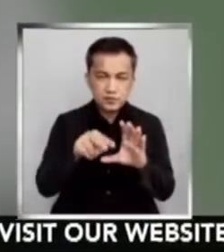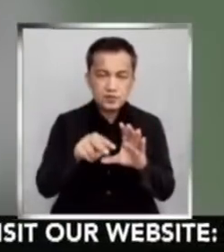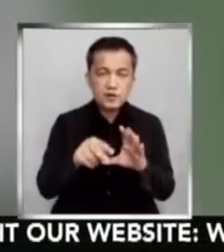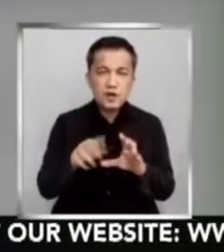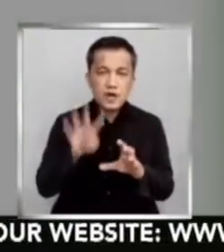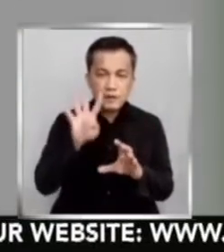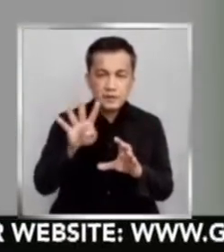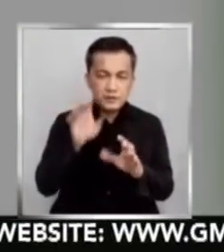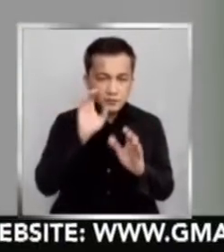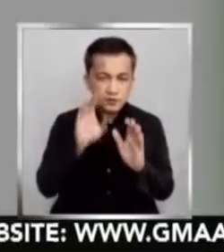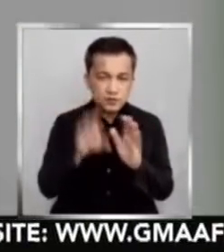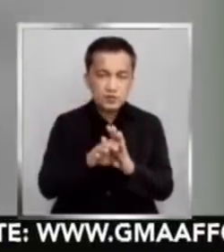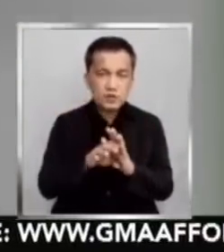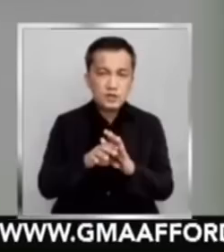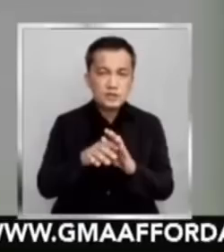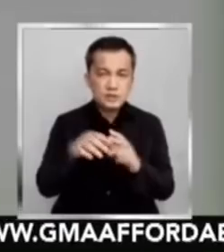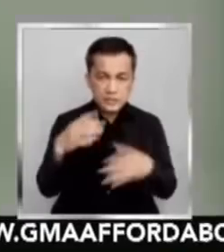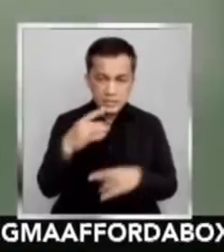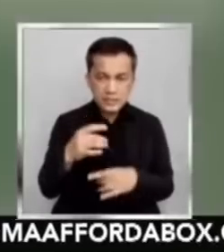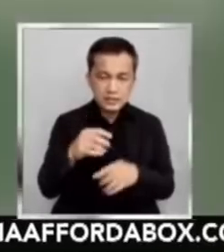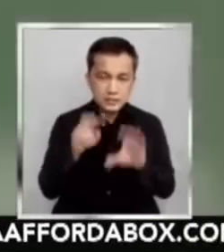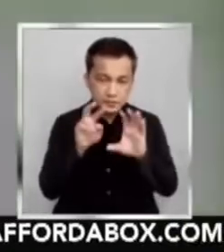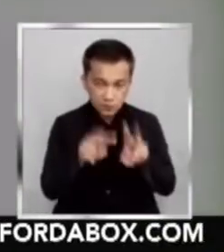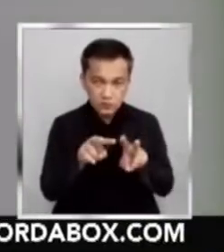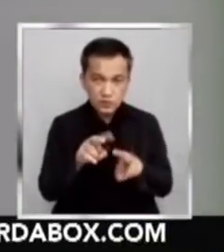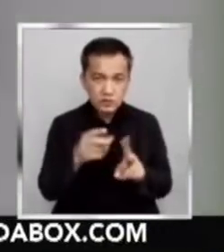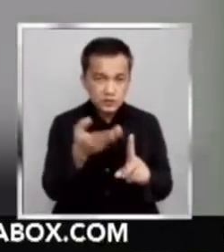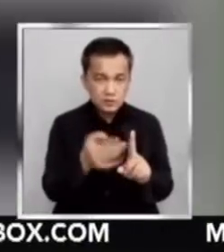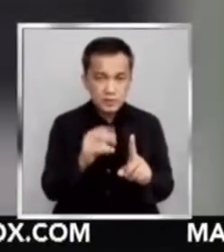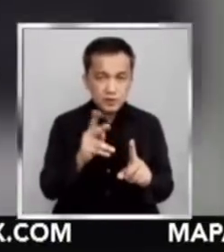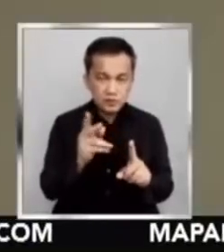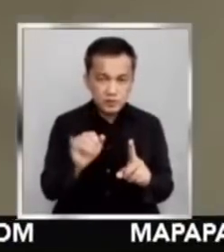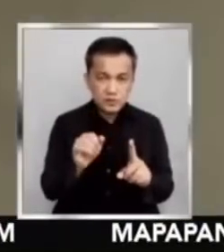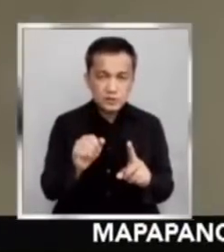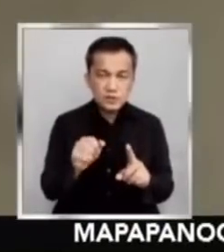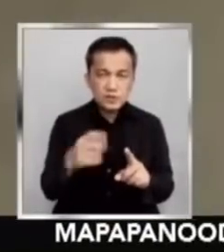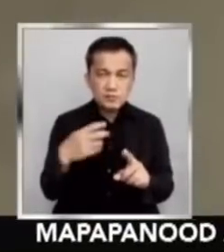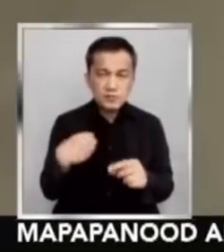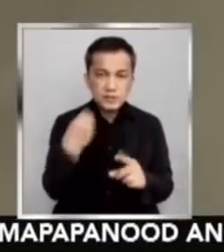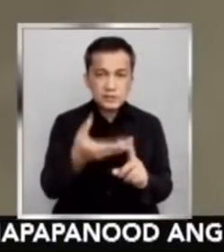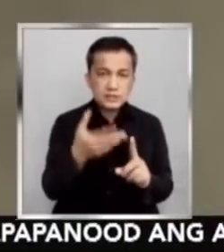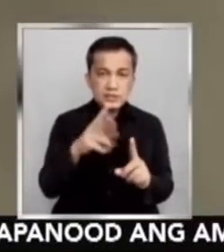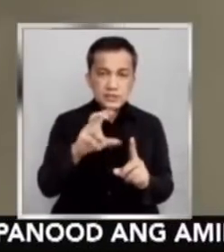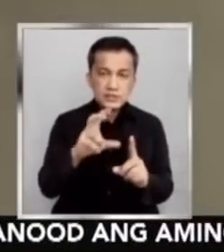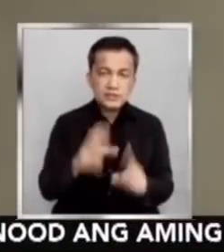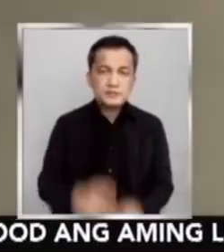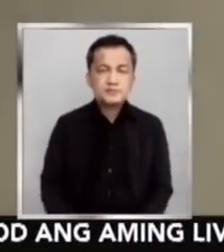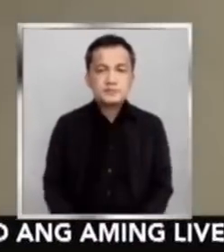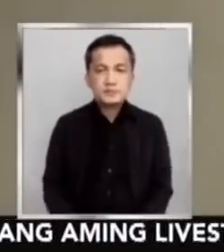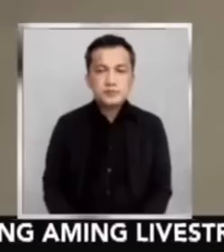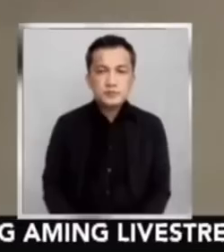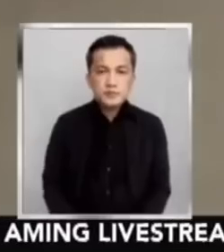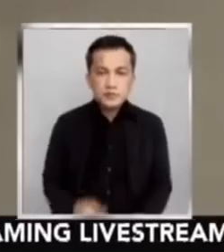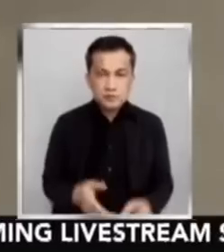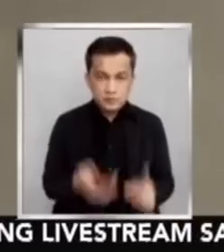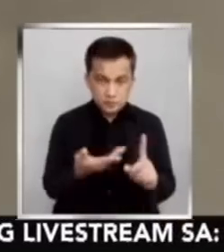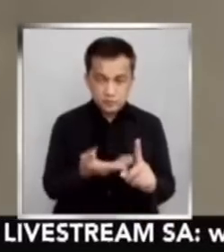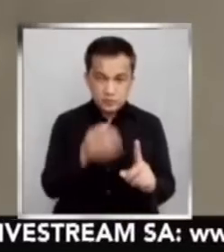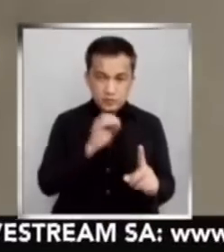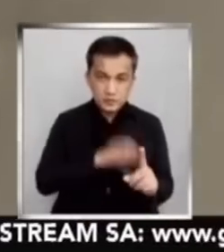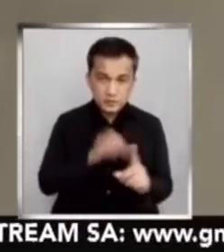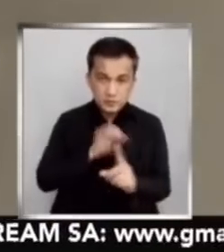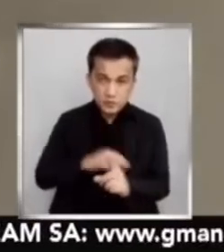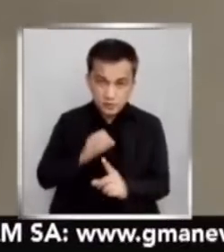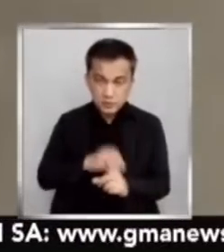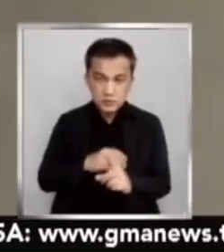Maui, kaya nakatanggap siya ng 300 piso. Pero matapos kumita ni Maui sa mga na-like